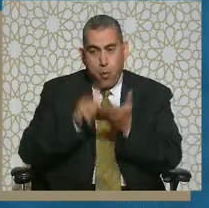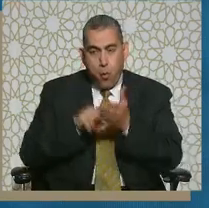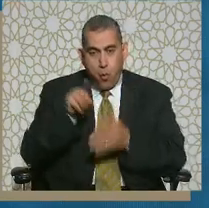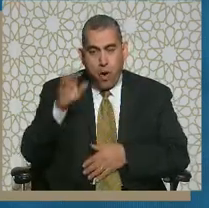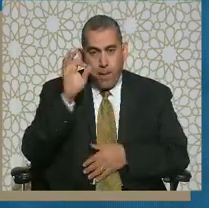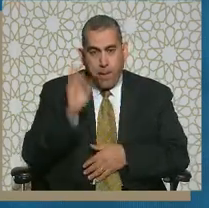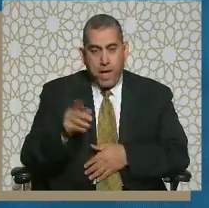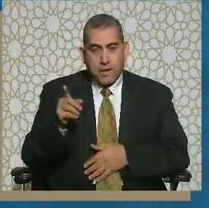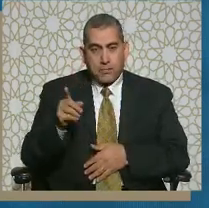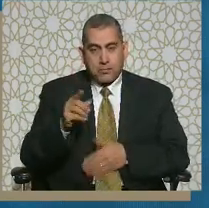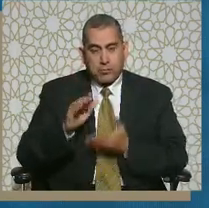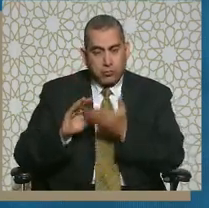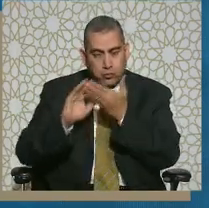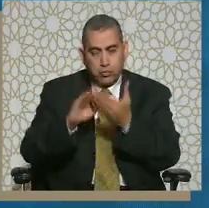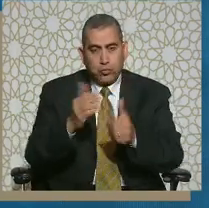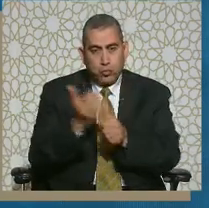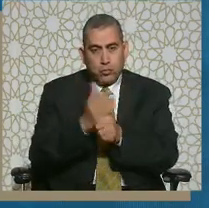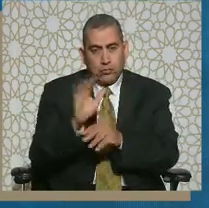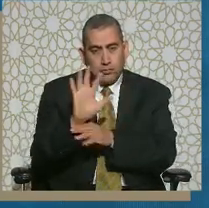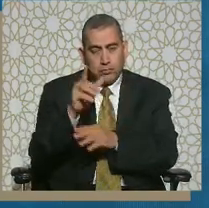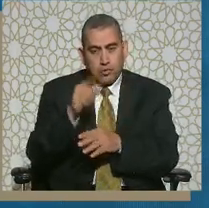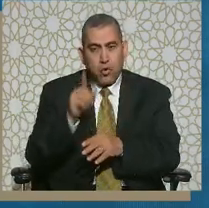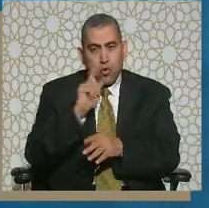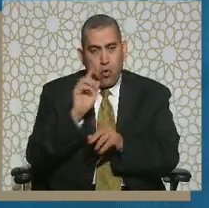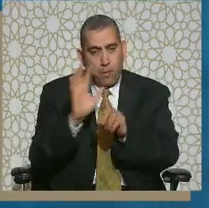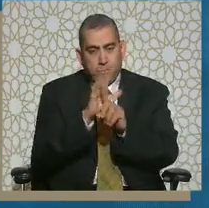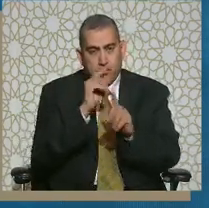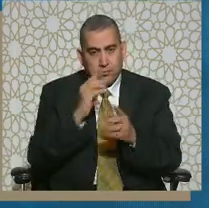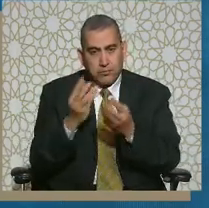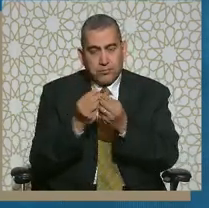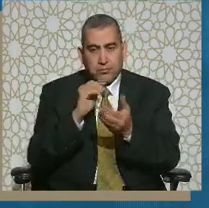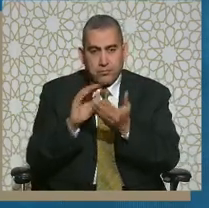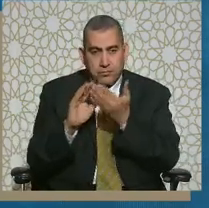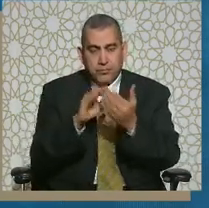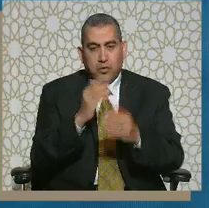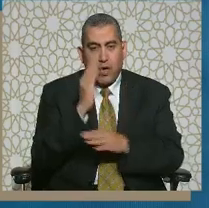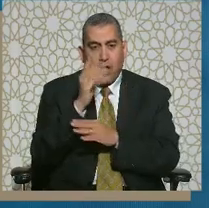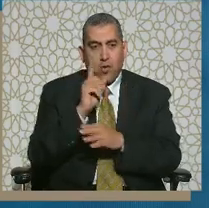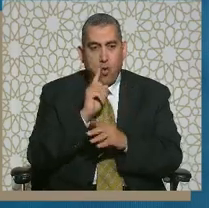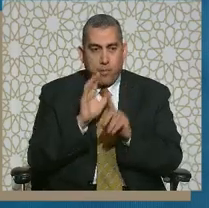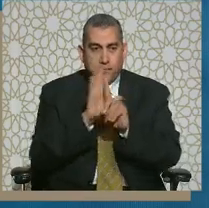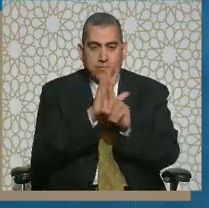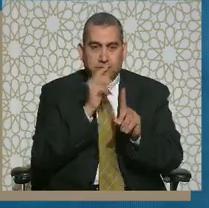ان هي تساعد جوزها وتعاونه ان هم يكونوا مصدر اساسي